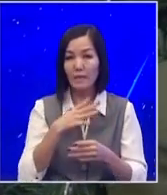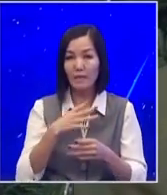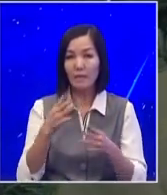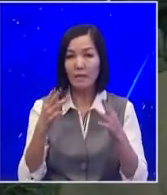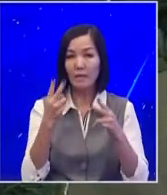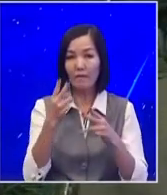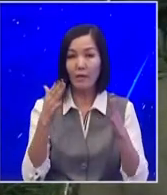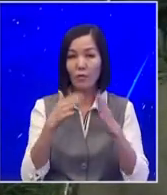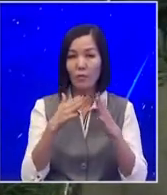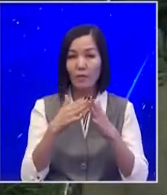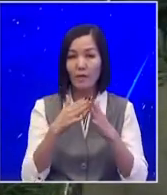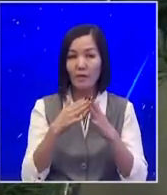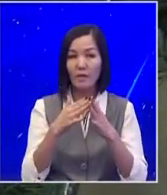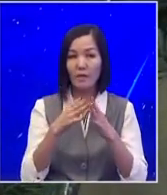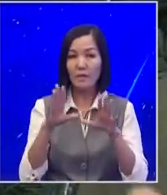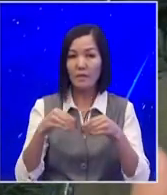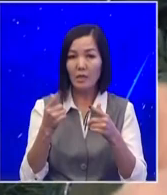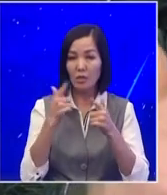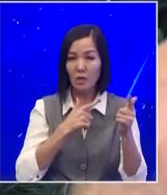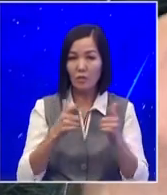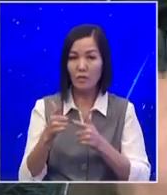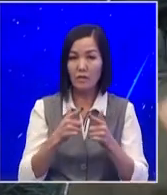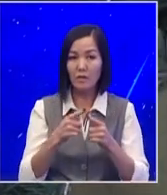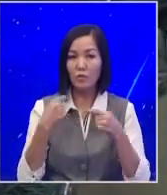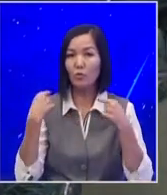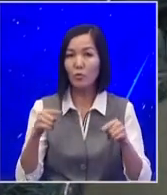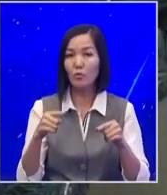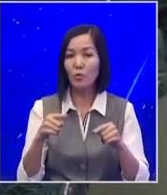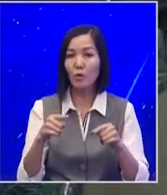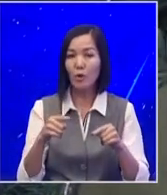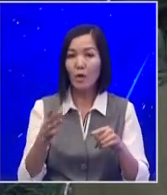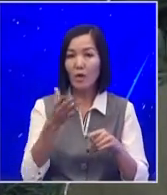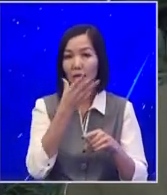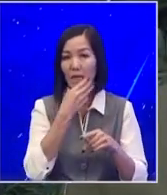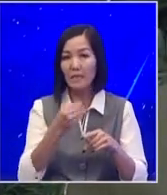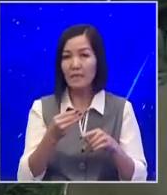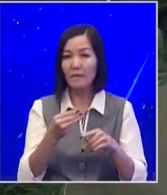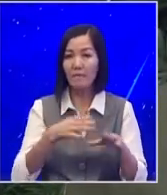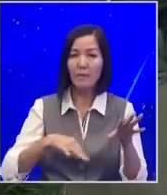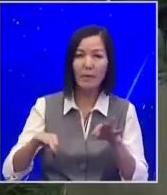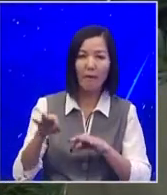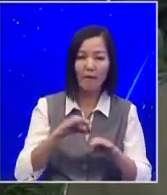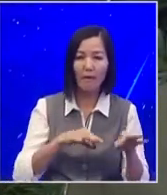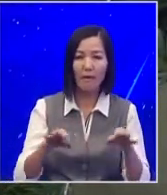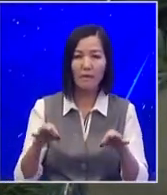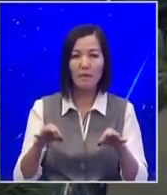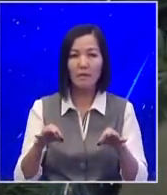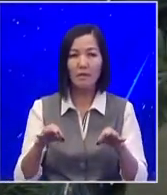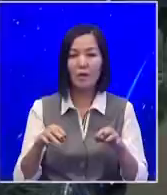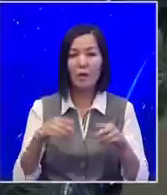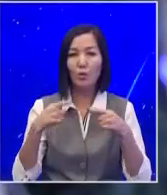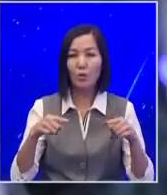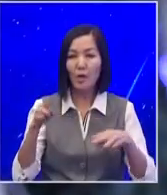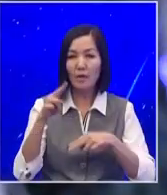раз здесь к сдаче готовятся. Конечно, уже другой облик, другая